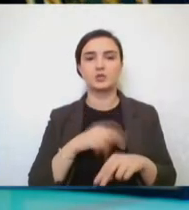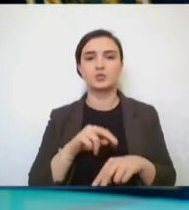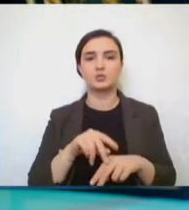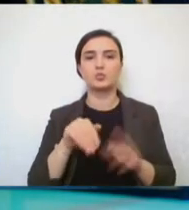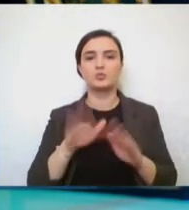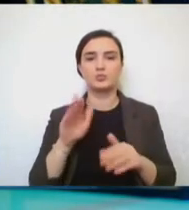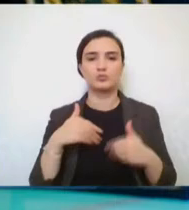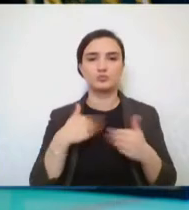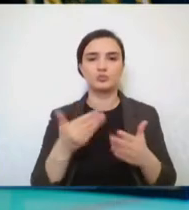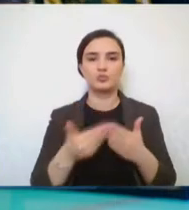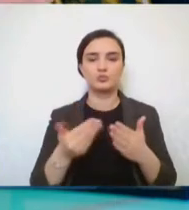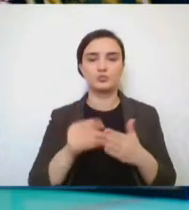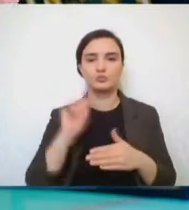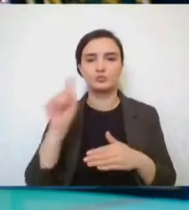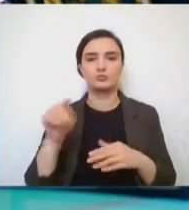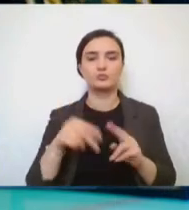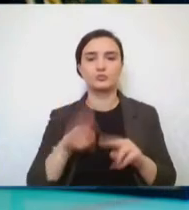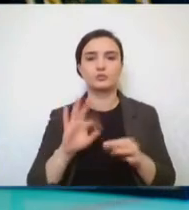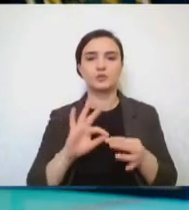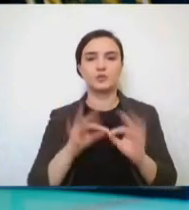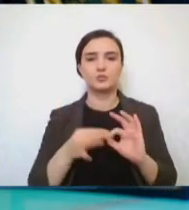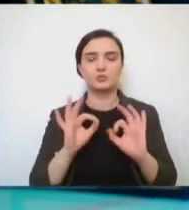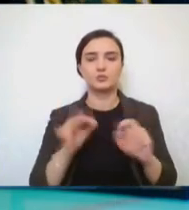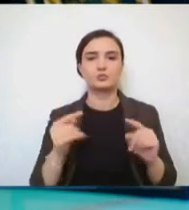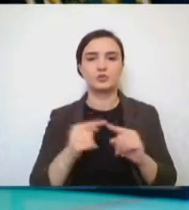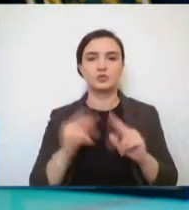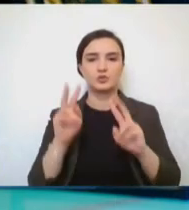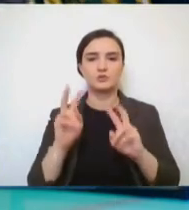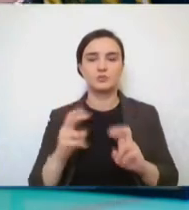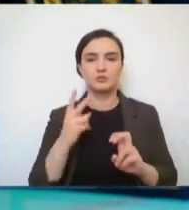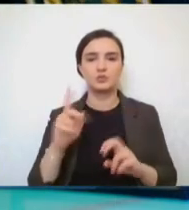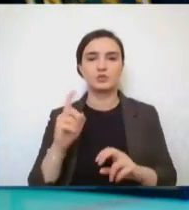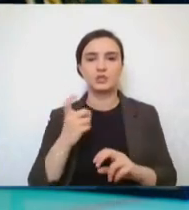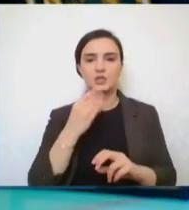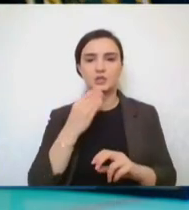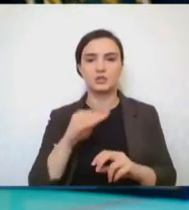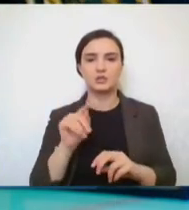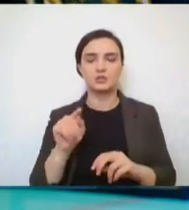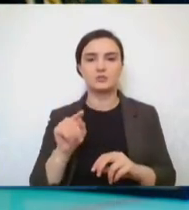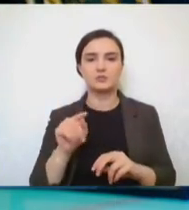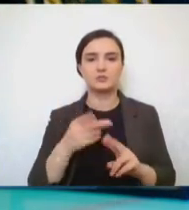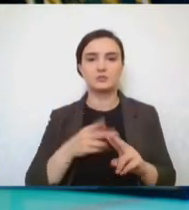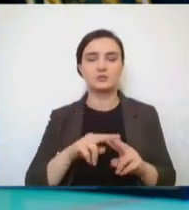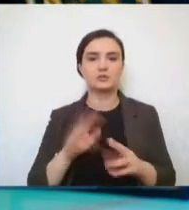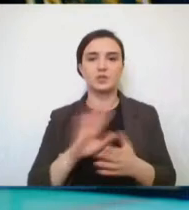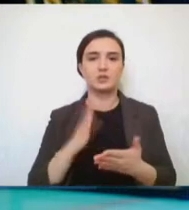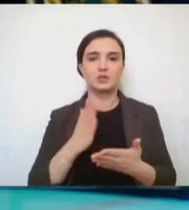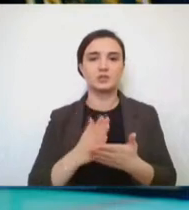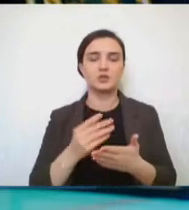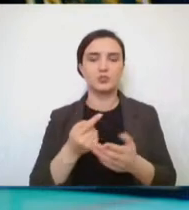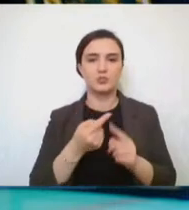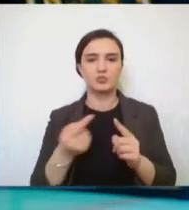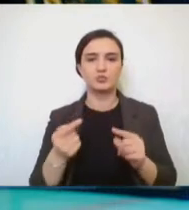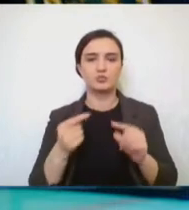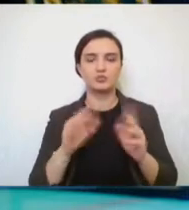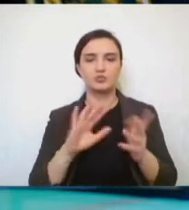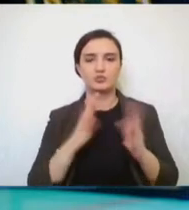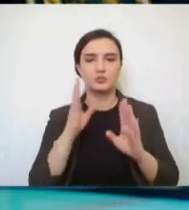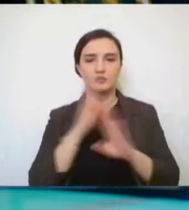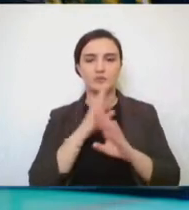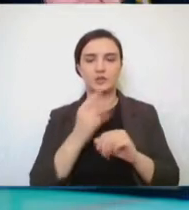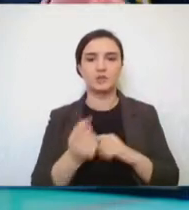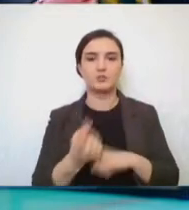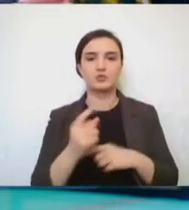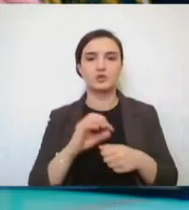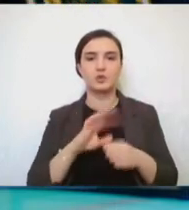რომ უფრო ზუსტად შევაფასოთ ხარისხი. ეს არ არის გამორიცხული, რომ შემთხვევით აღმოჩნდა COVID-ის შემდეგ და